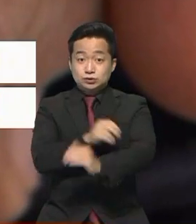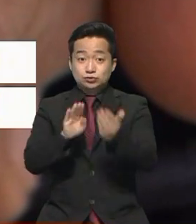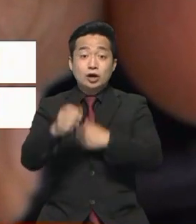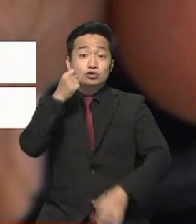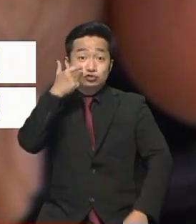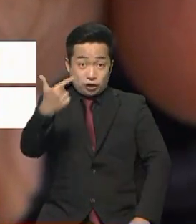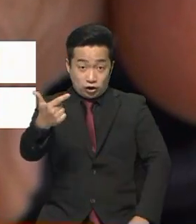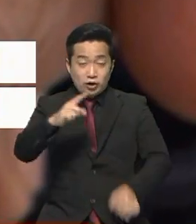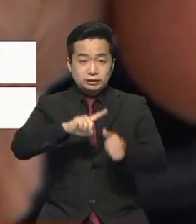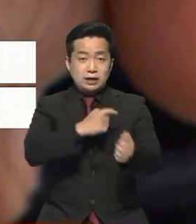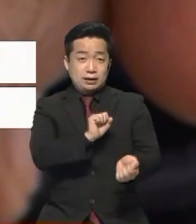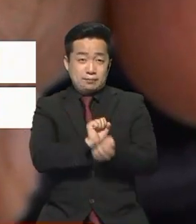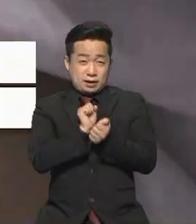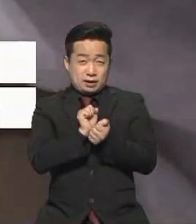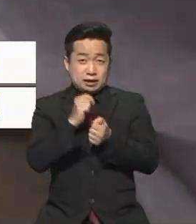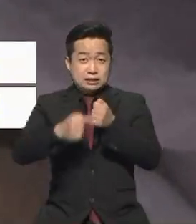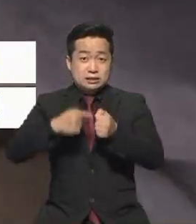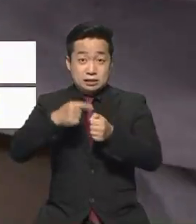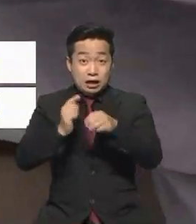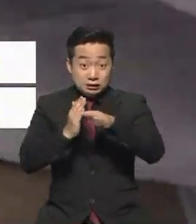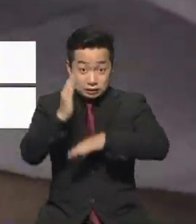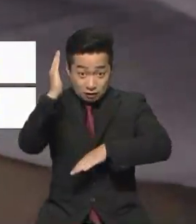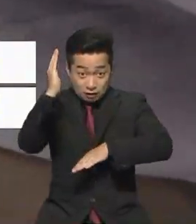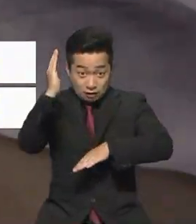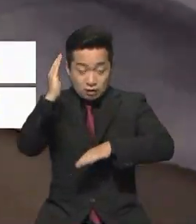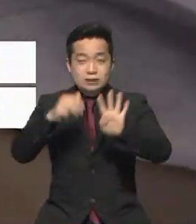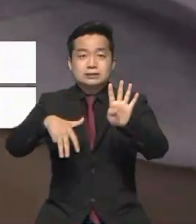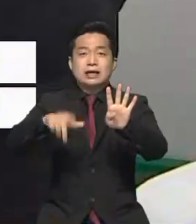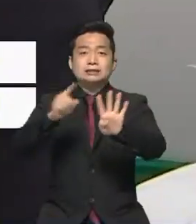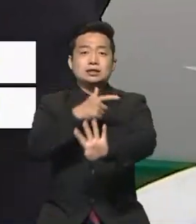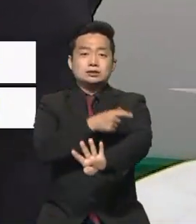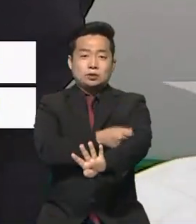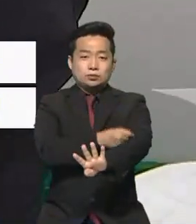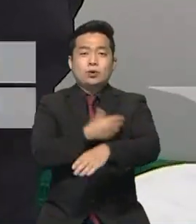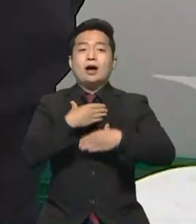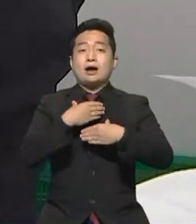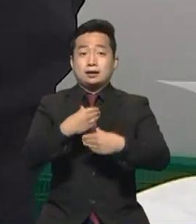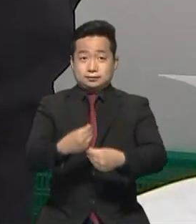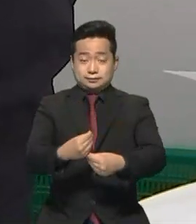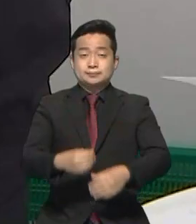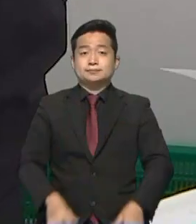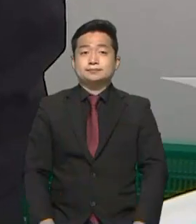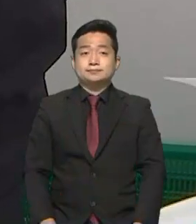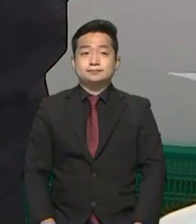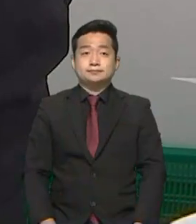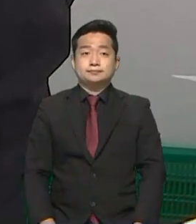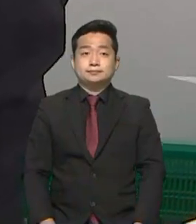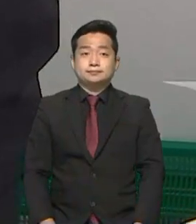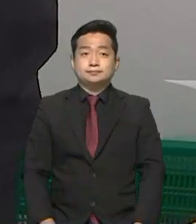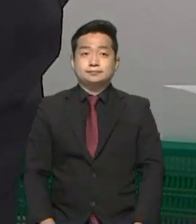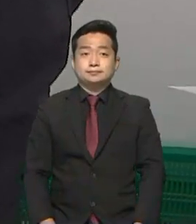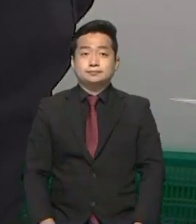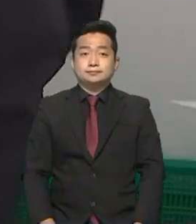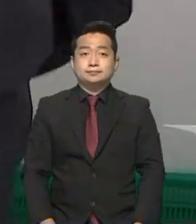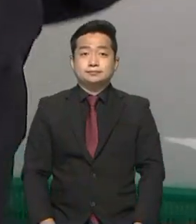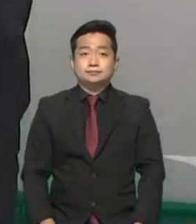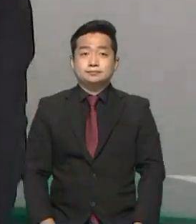6개월, 자연 감염된 지 1년이 넘었다면 4차 접종하는 게 안전합니다. SBS